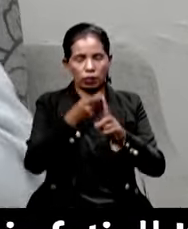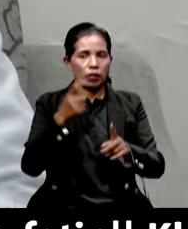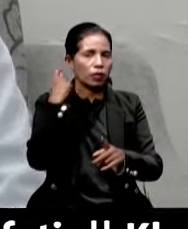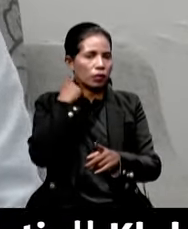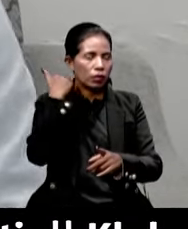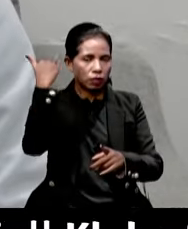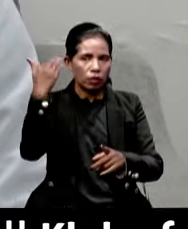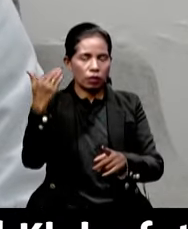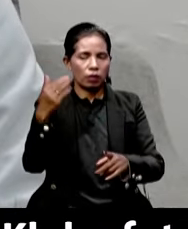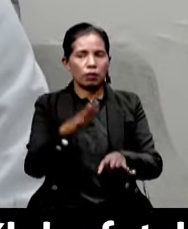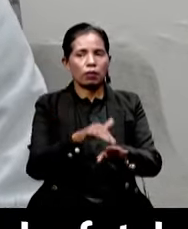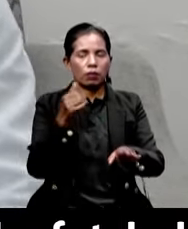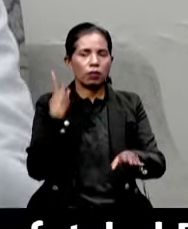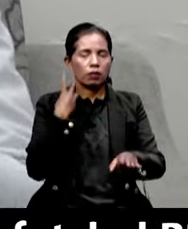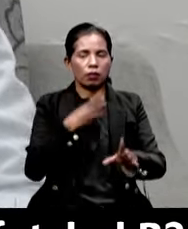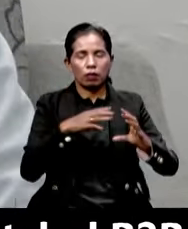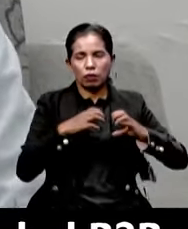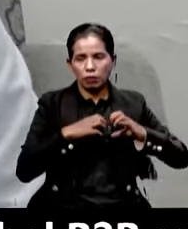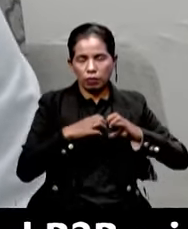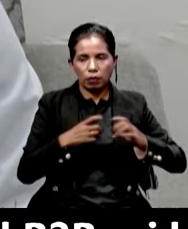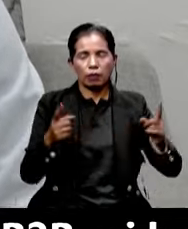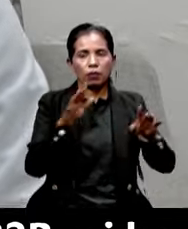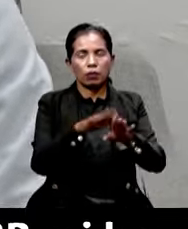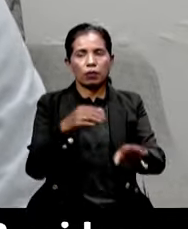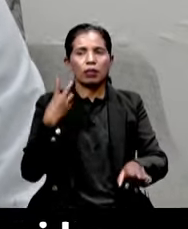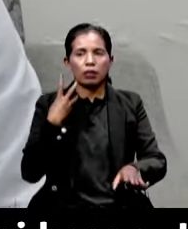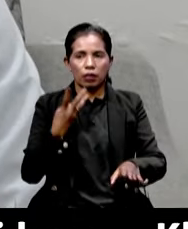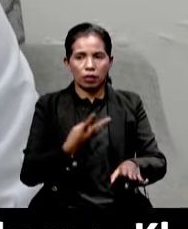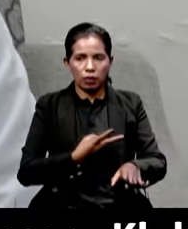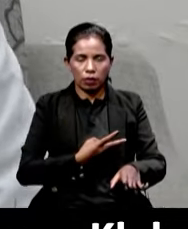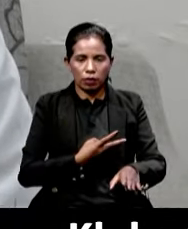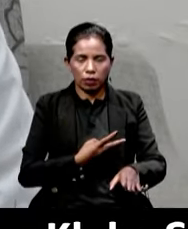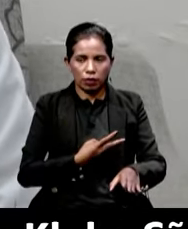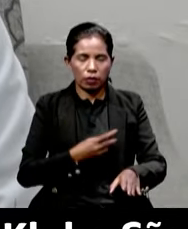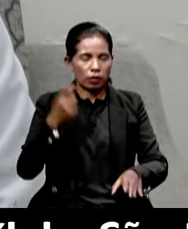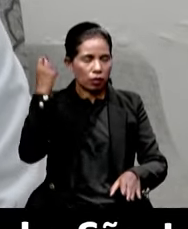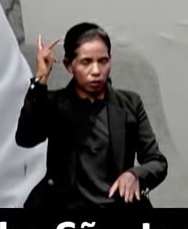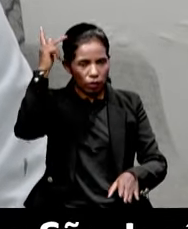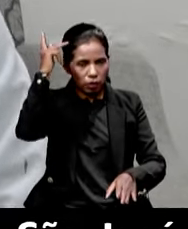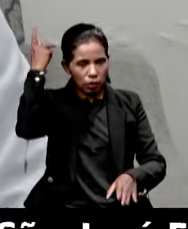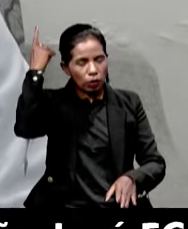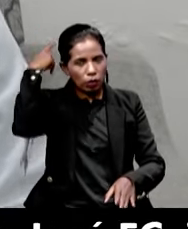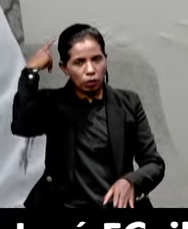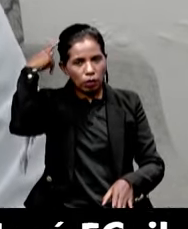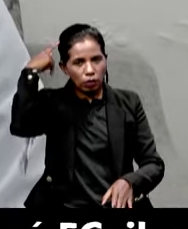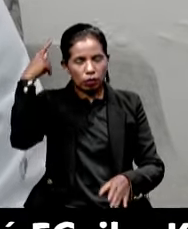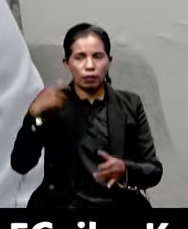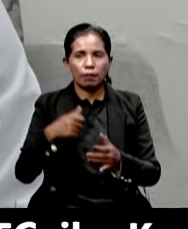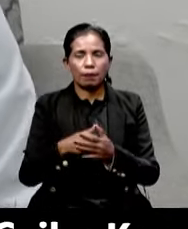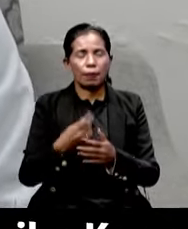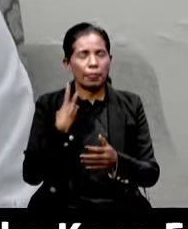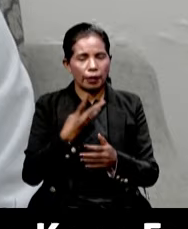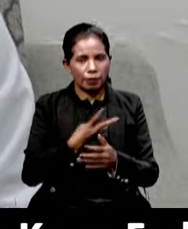bele afekta maya itene fuan o bele mas maya afekta ya itene kakutak basar ni bema moras fuan mo